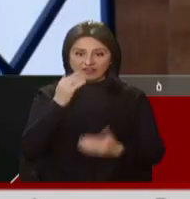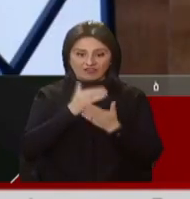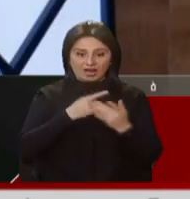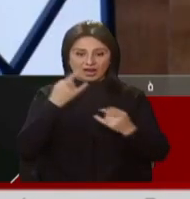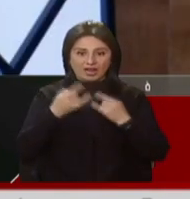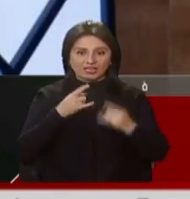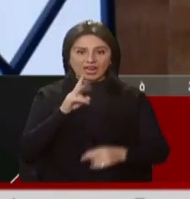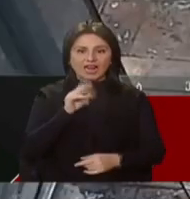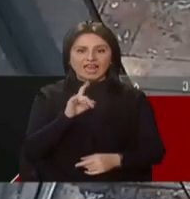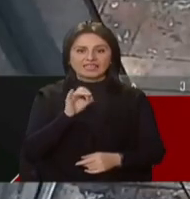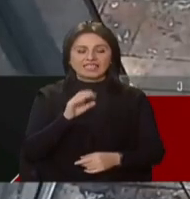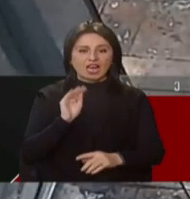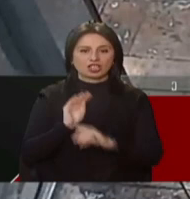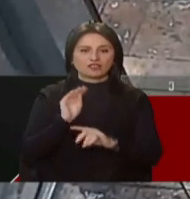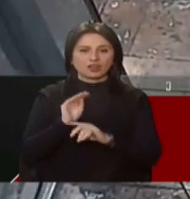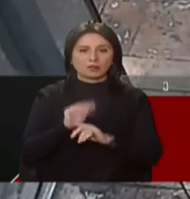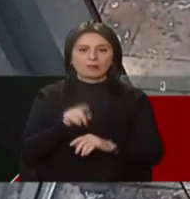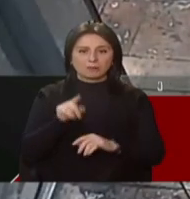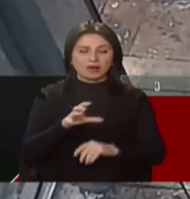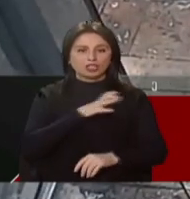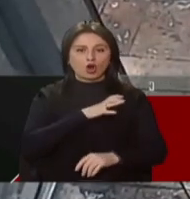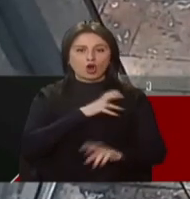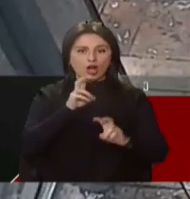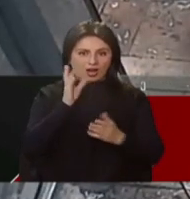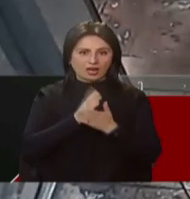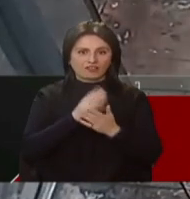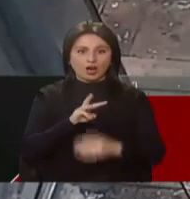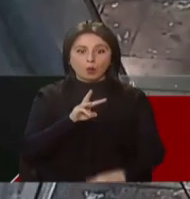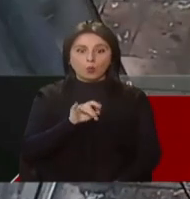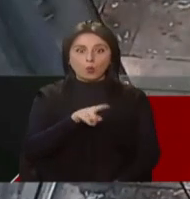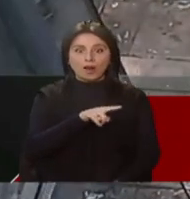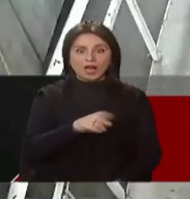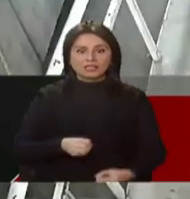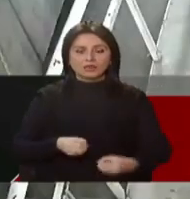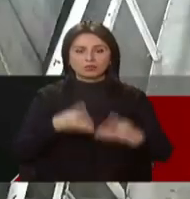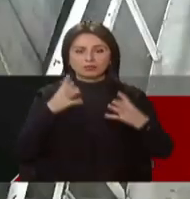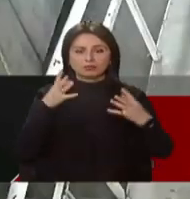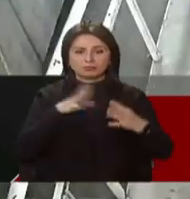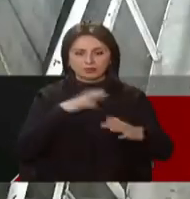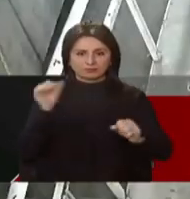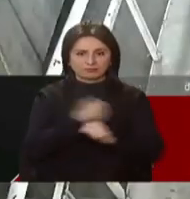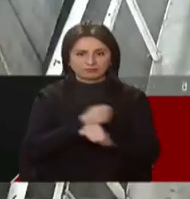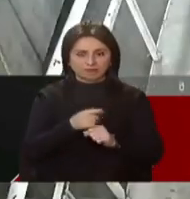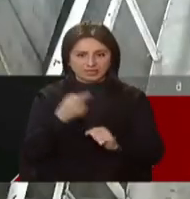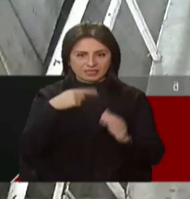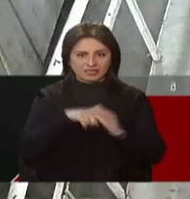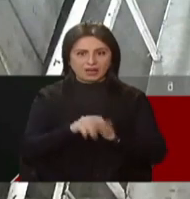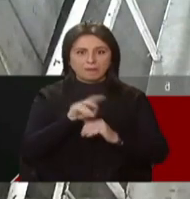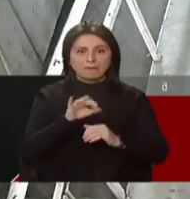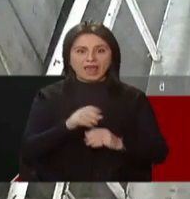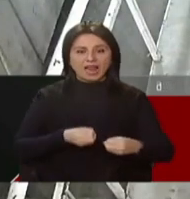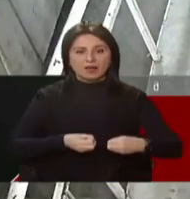არხის ეთერში დავით კეზერაშვილი გააკრიტიკა და მას ოლიგარქი უწოდა. ეს გიორგი მუმლაძისთვის დაპირისპირების მორიგი მიზეზი გახდა და ამის გამო ნიკა